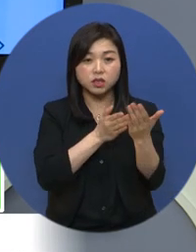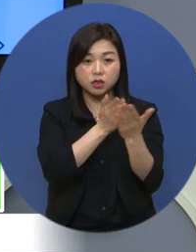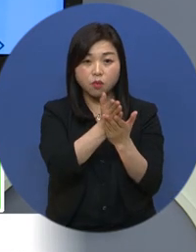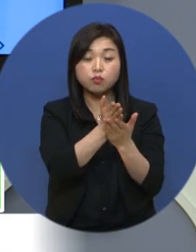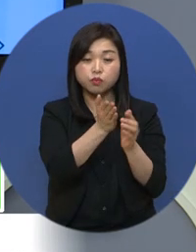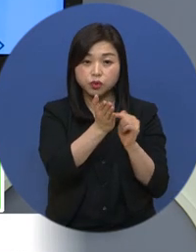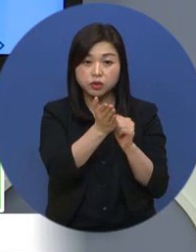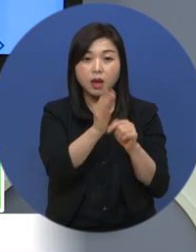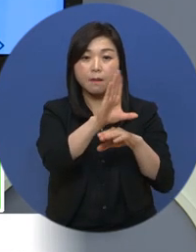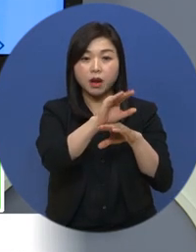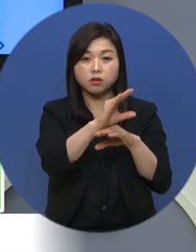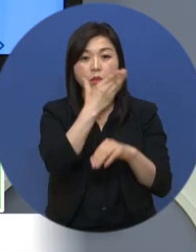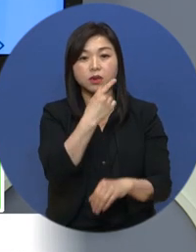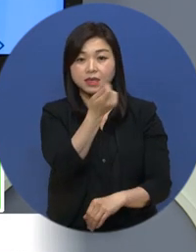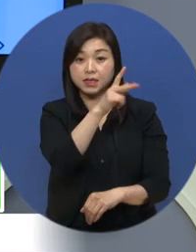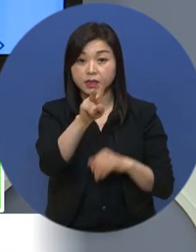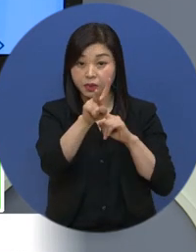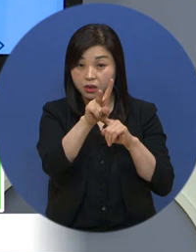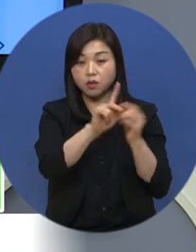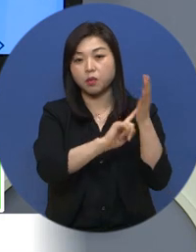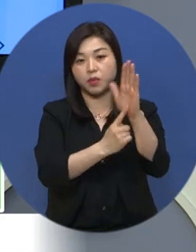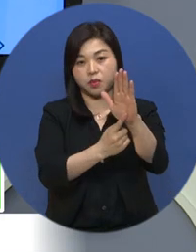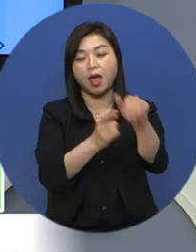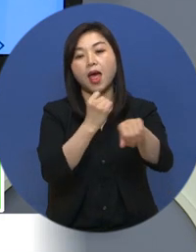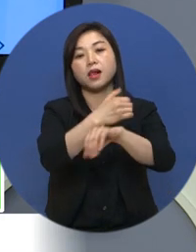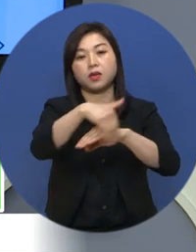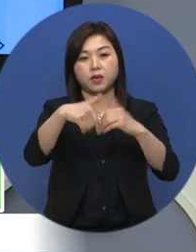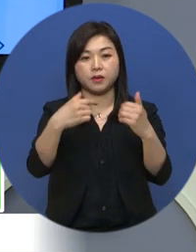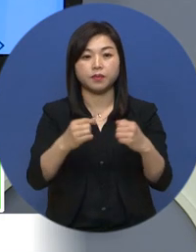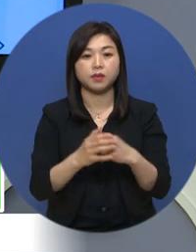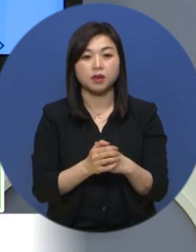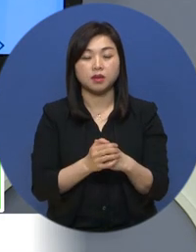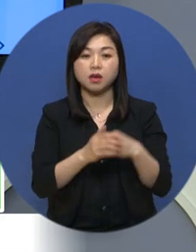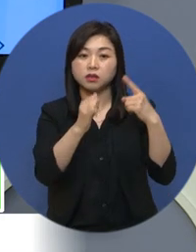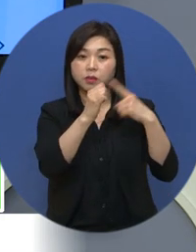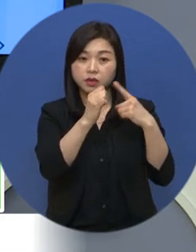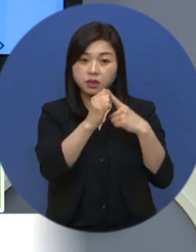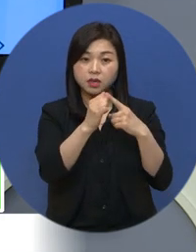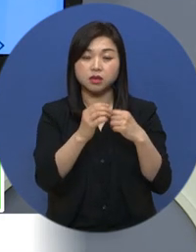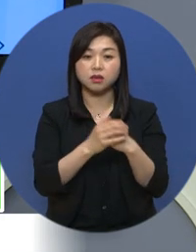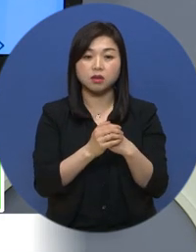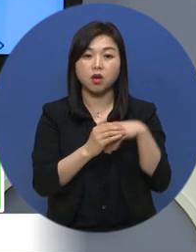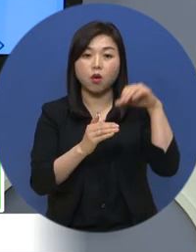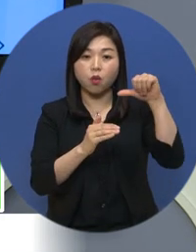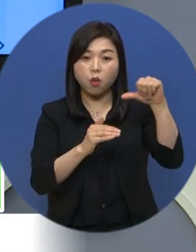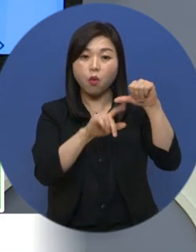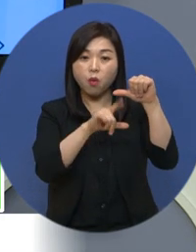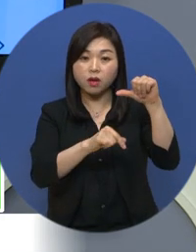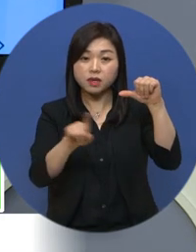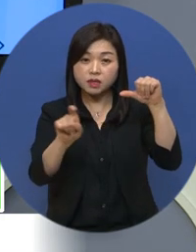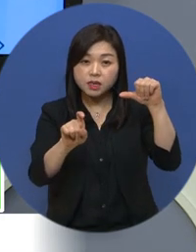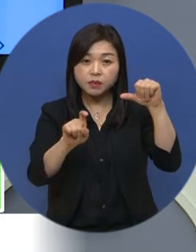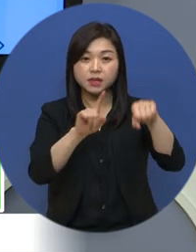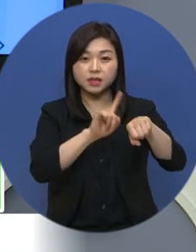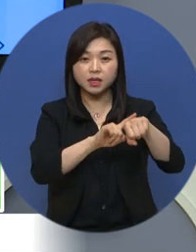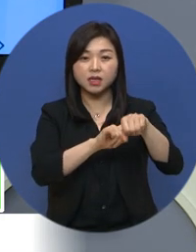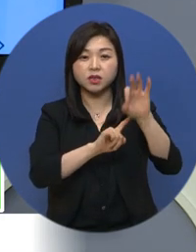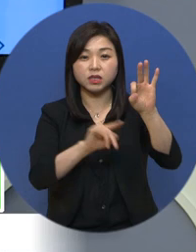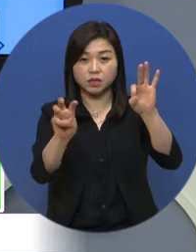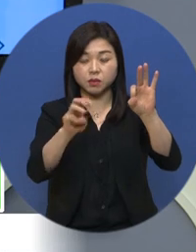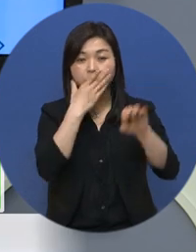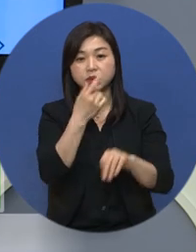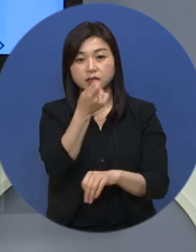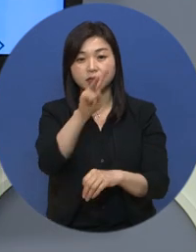를 통해 장애인 아고라 가 방송될 예정입니다 서 태 방송은 10일 오전 10시 30분 복지 tv 를 통해